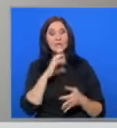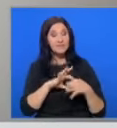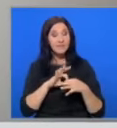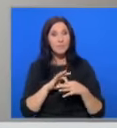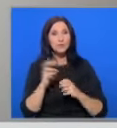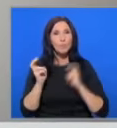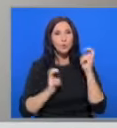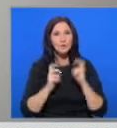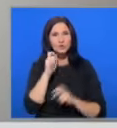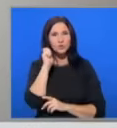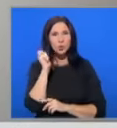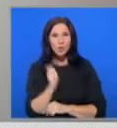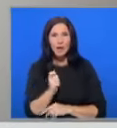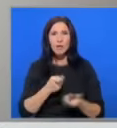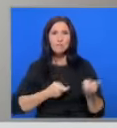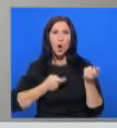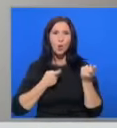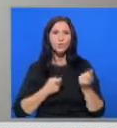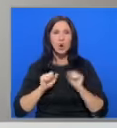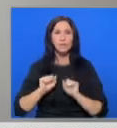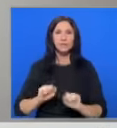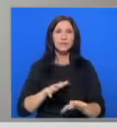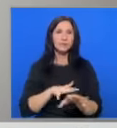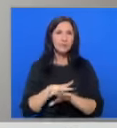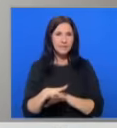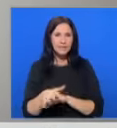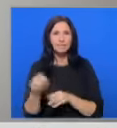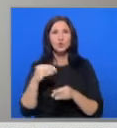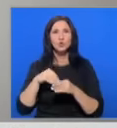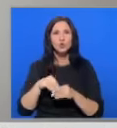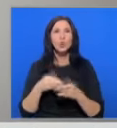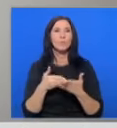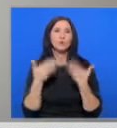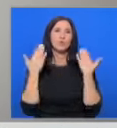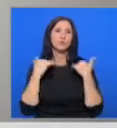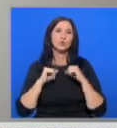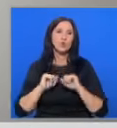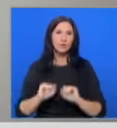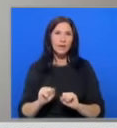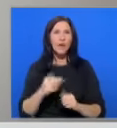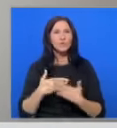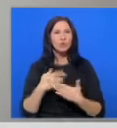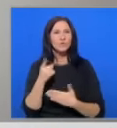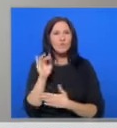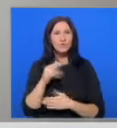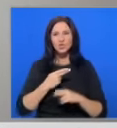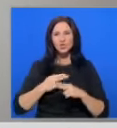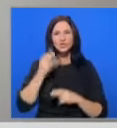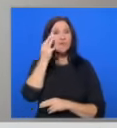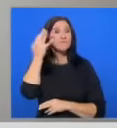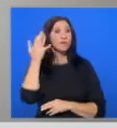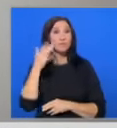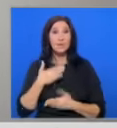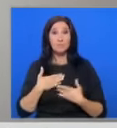съвместно производство с Украина на оръжие и отбранителни системи, включително противовъздушна отбрана. Доскоро това беше чиста фантазия,